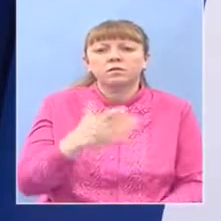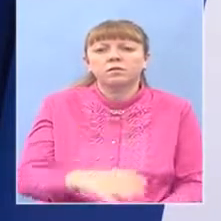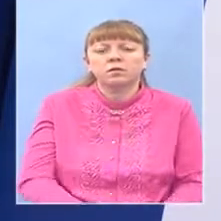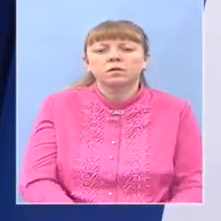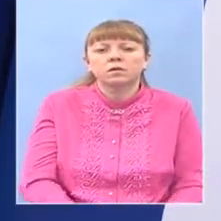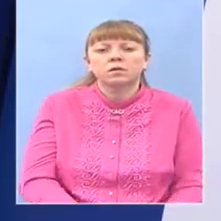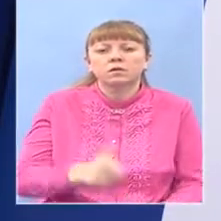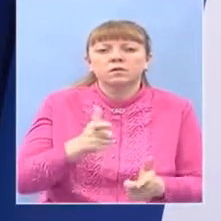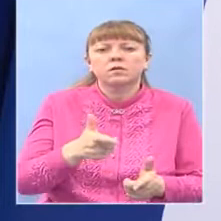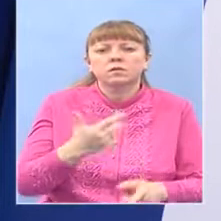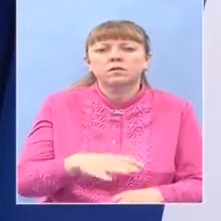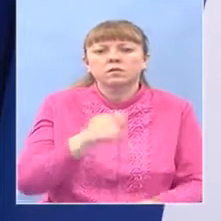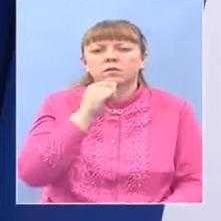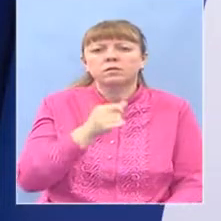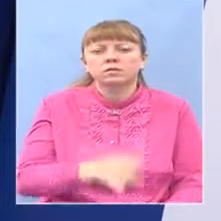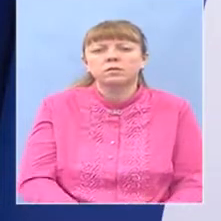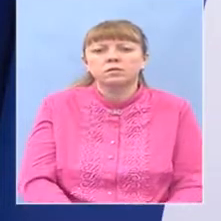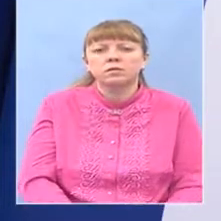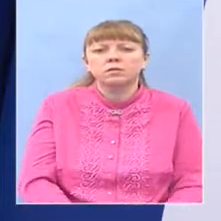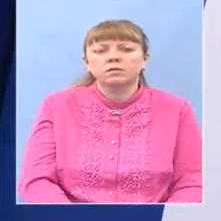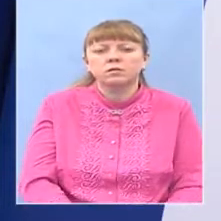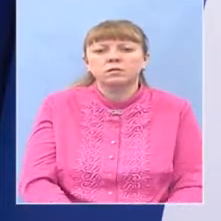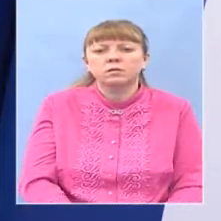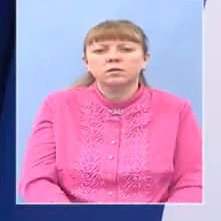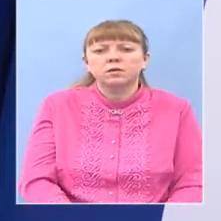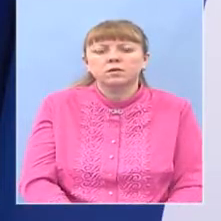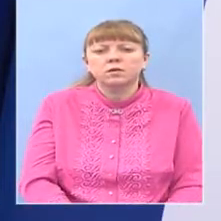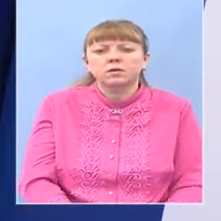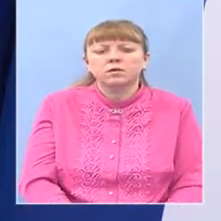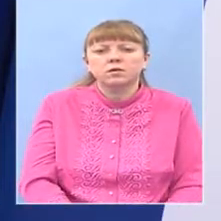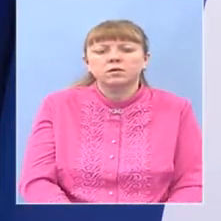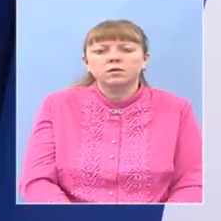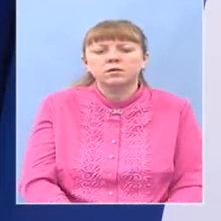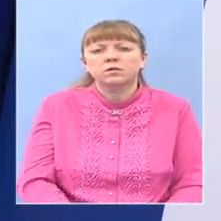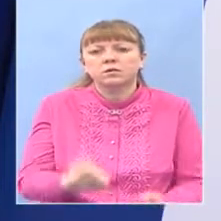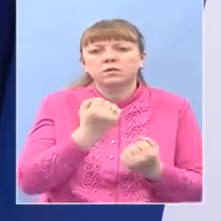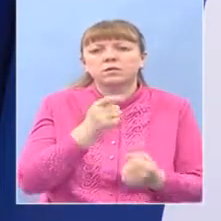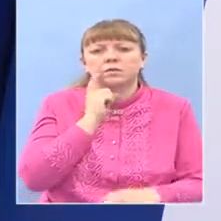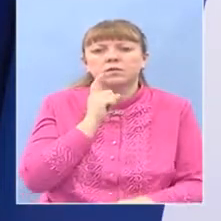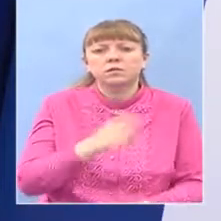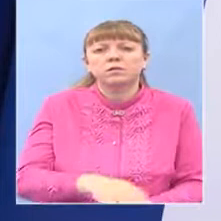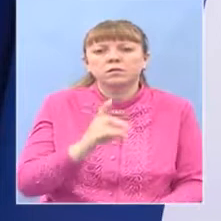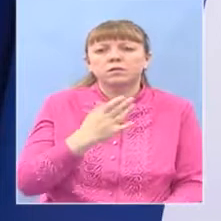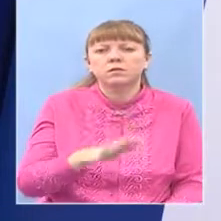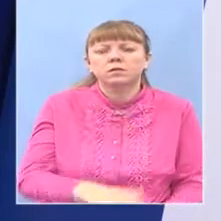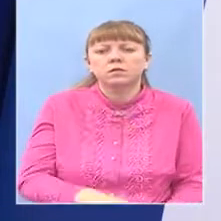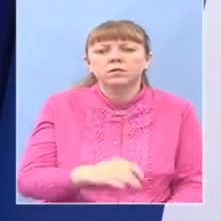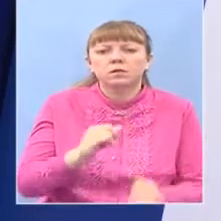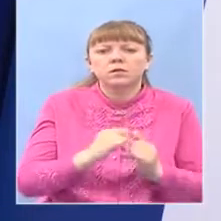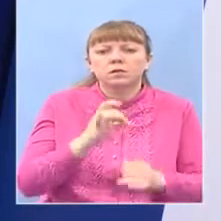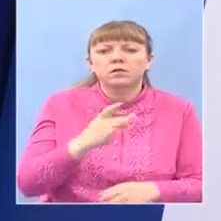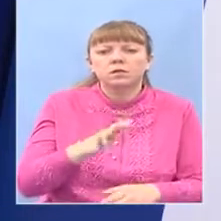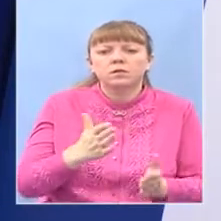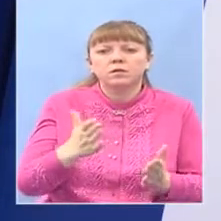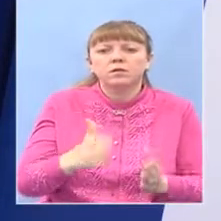знаю, трудоустройство, возможно, там выпускников детских домов, а, к примеру, там поддержка молодежных каких-то инициатив, там развитие волонтерского